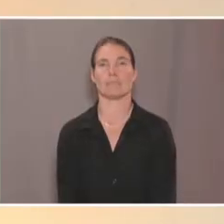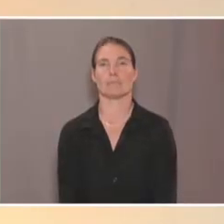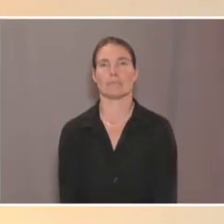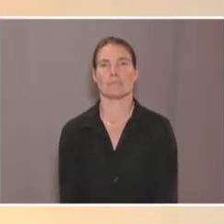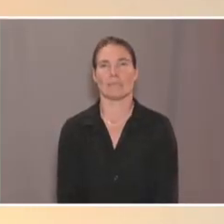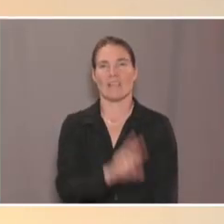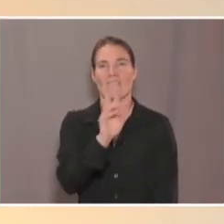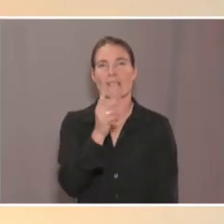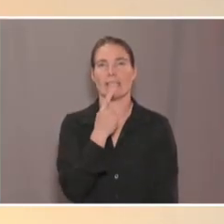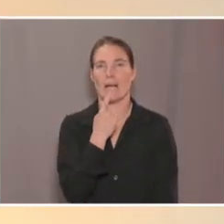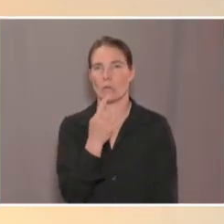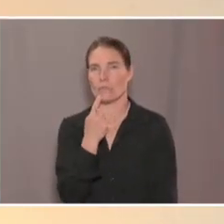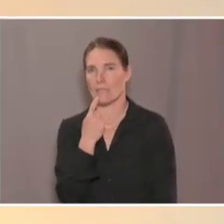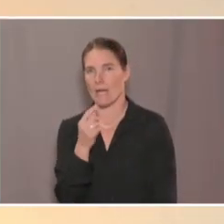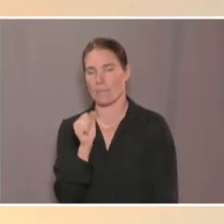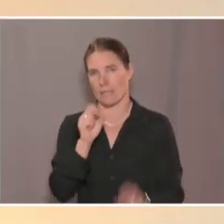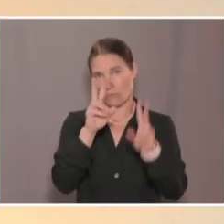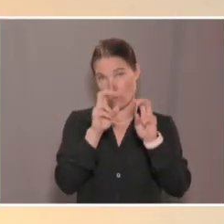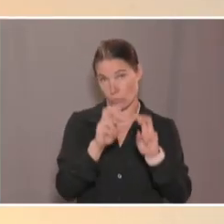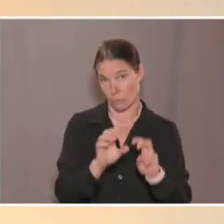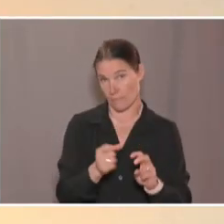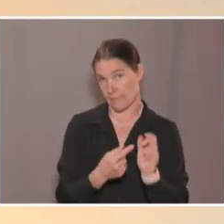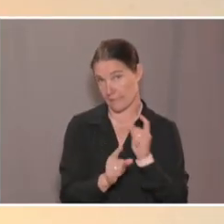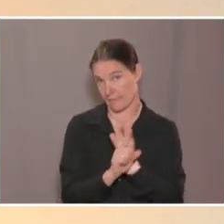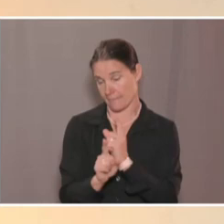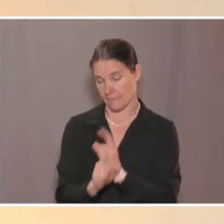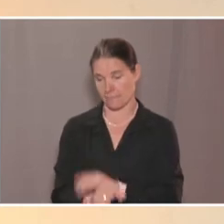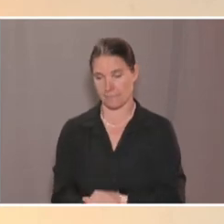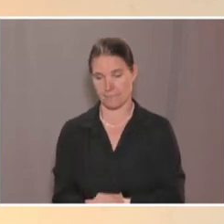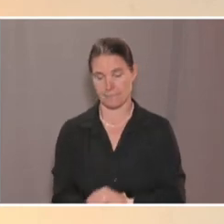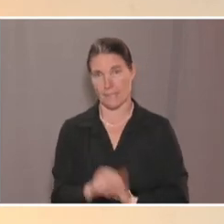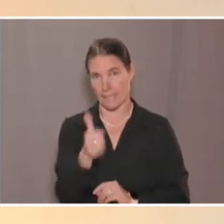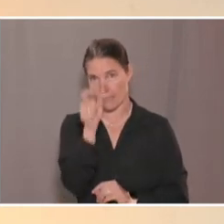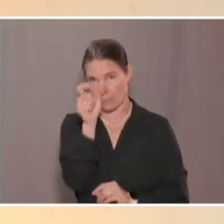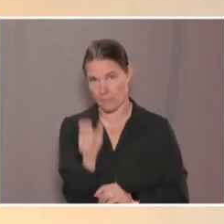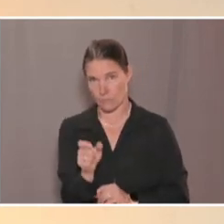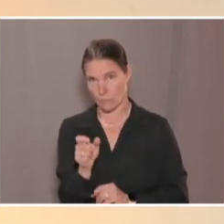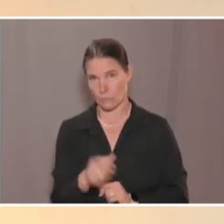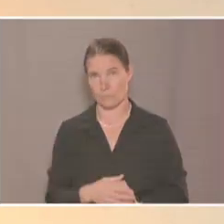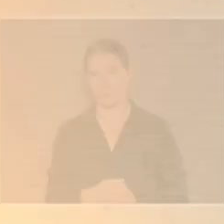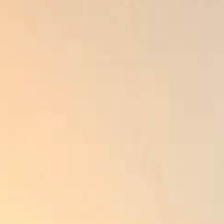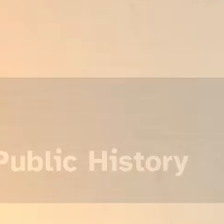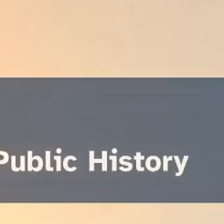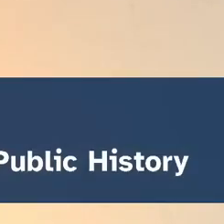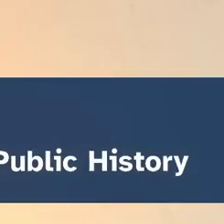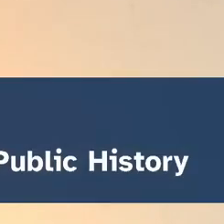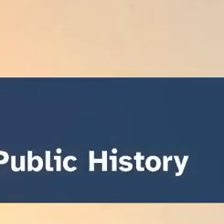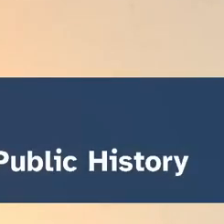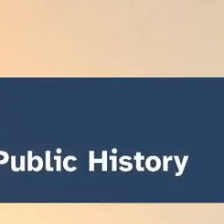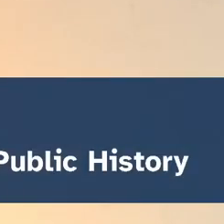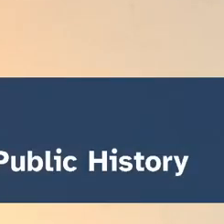Welche Aussagen können wir über die Untersuchungsgruppe treffen? Abgesehen von einer Person, über die wir zu wenig wissen, finden sich